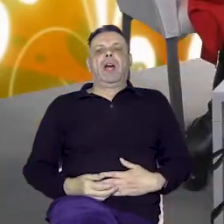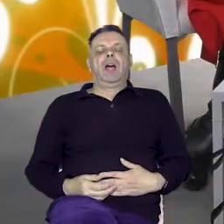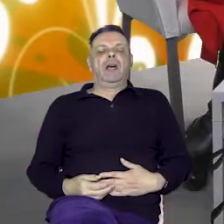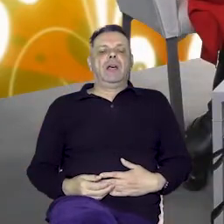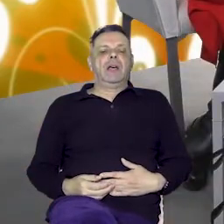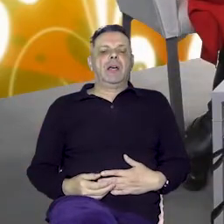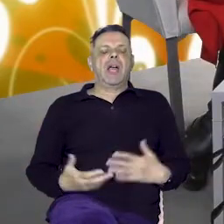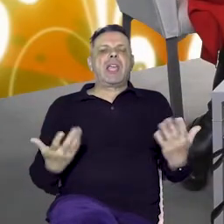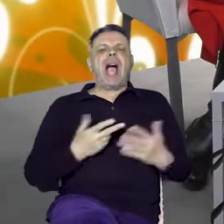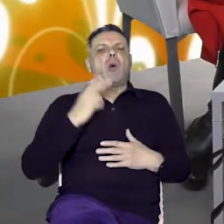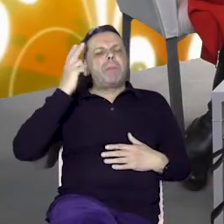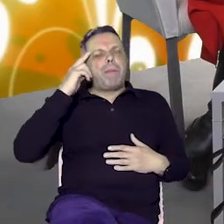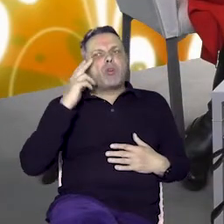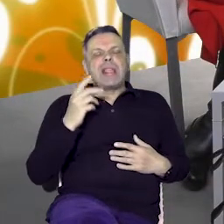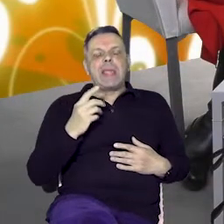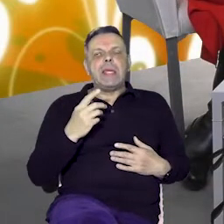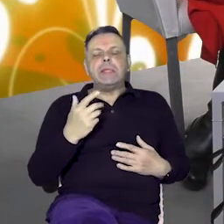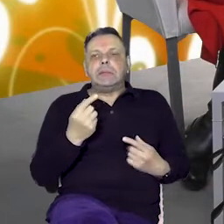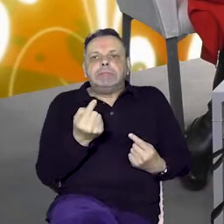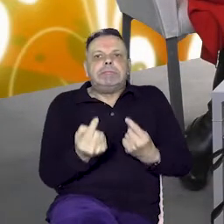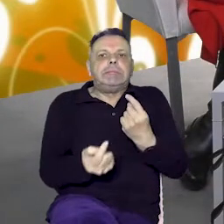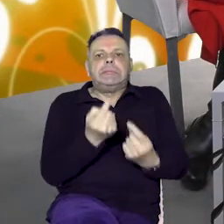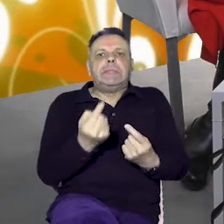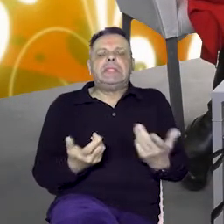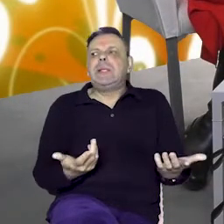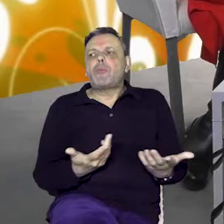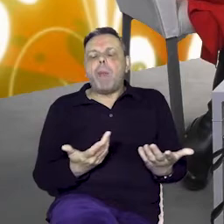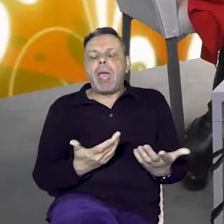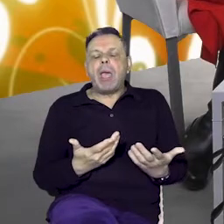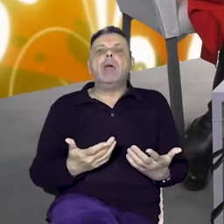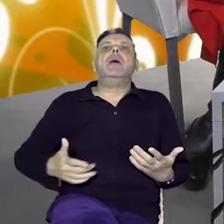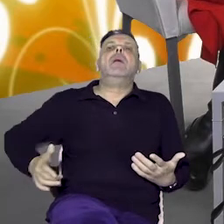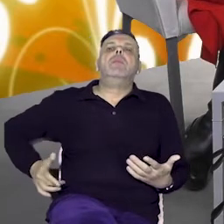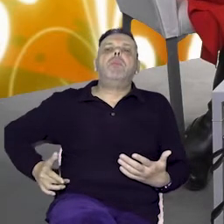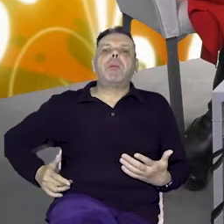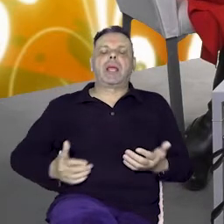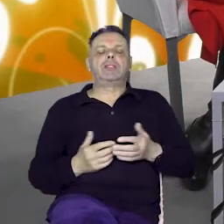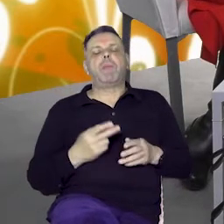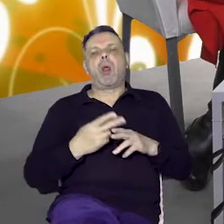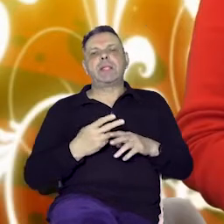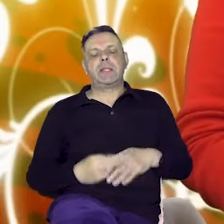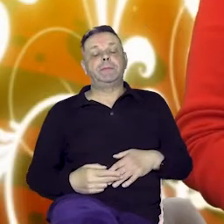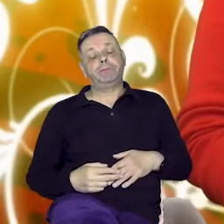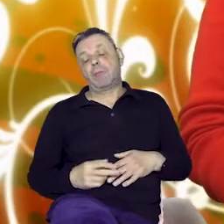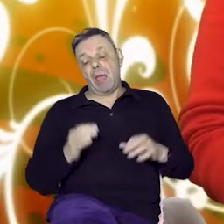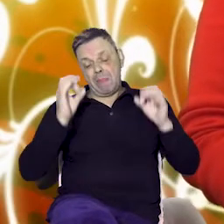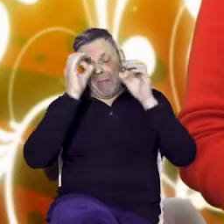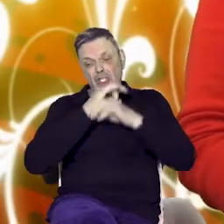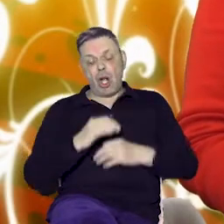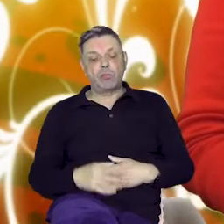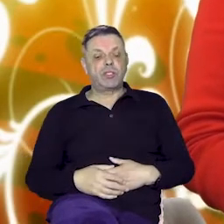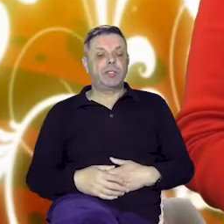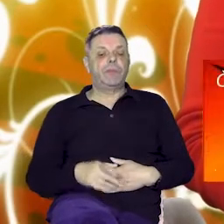Kako prepoznati simptome? To je najvažnije, da čovjek osobno prepozna simptome. Nažalost, su simptomi u stvari se